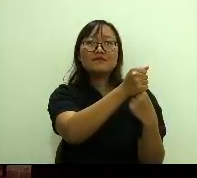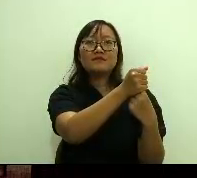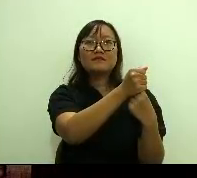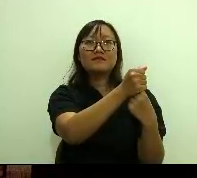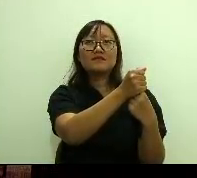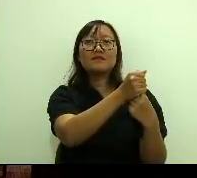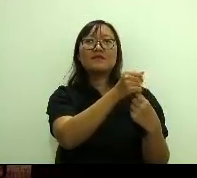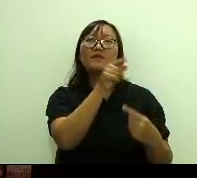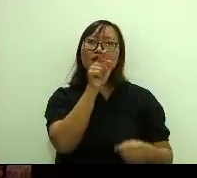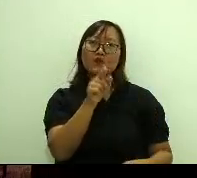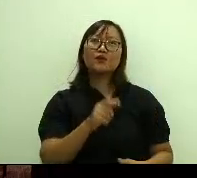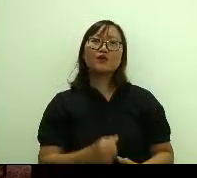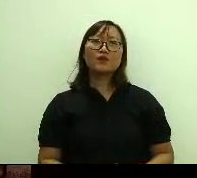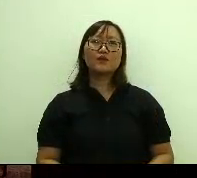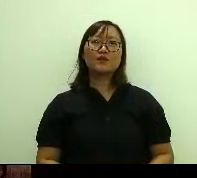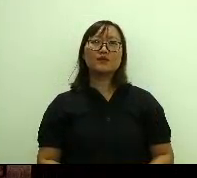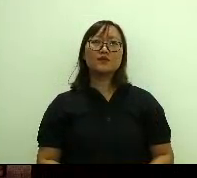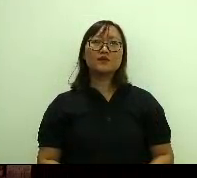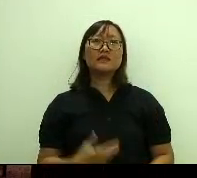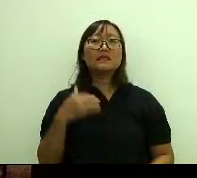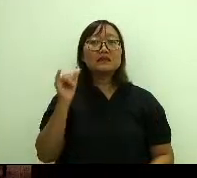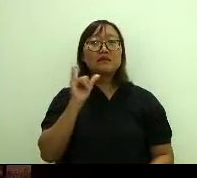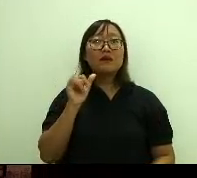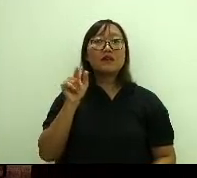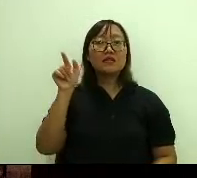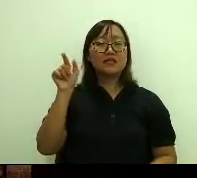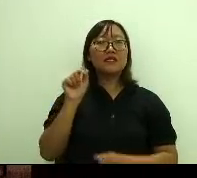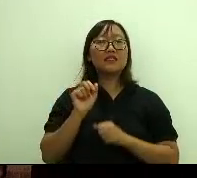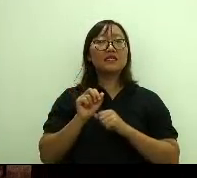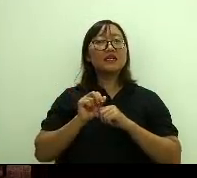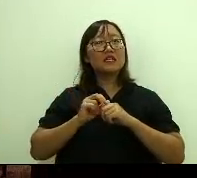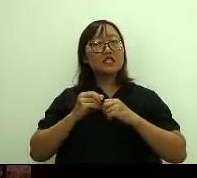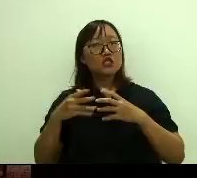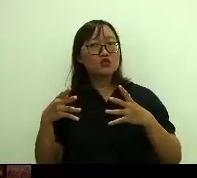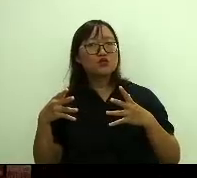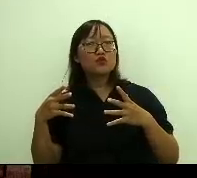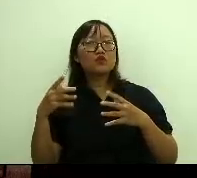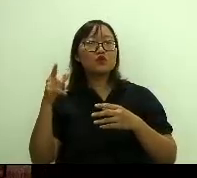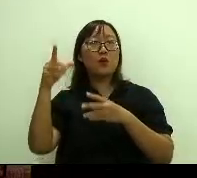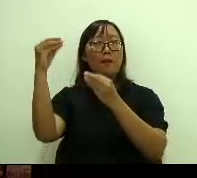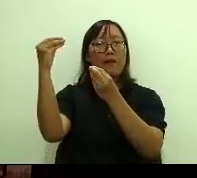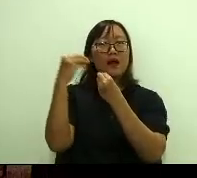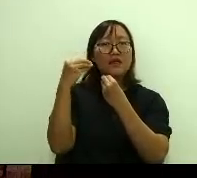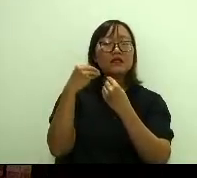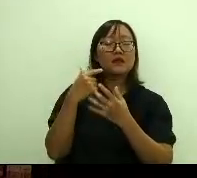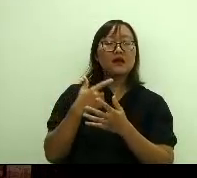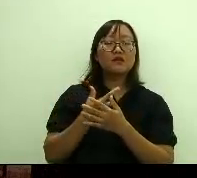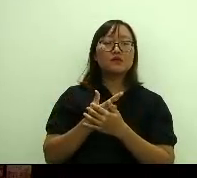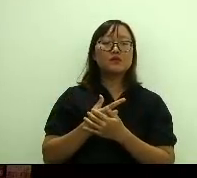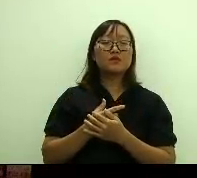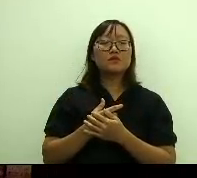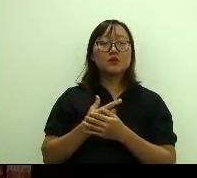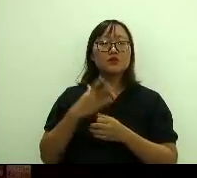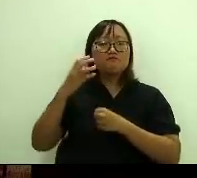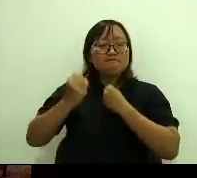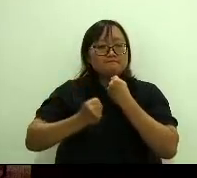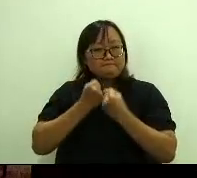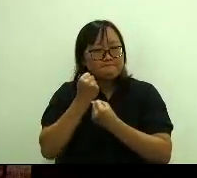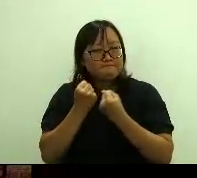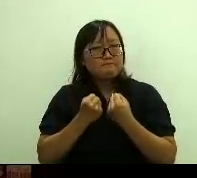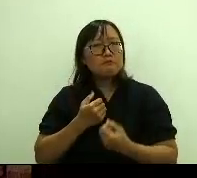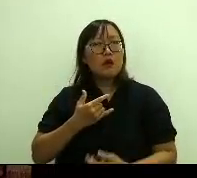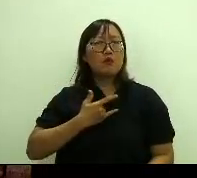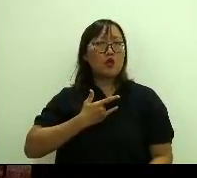mempertahankan Kristus sendiri. Mungkin saja ada hal-hal yang harus dilepaskan itu dalam